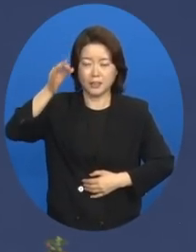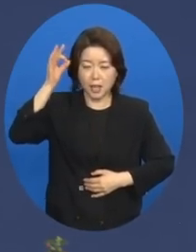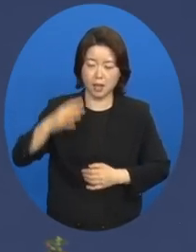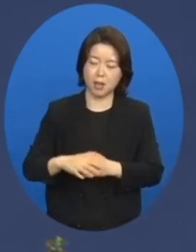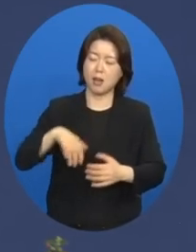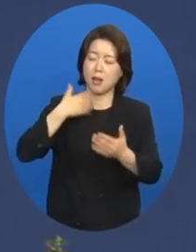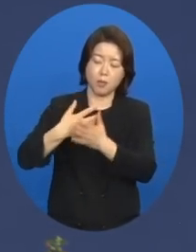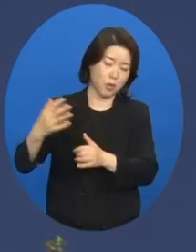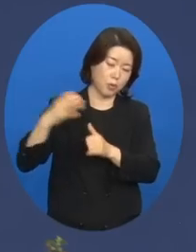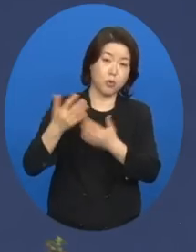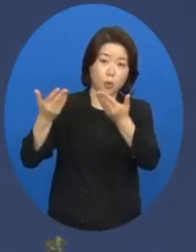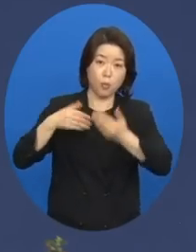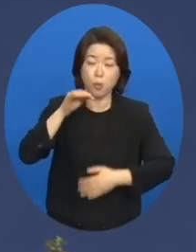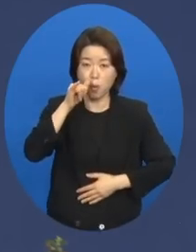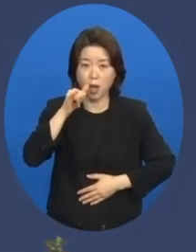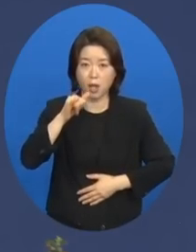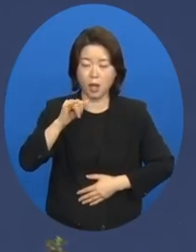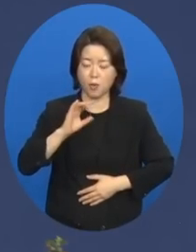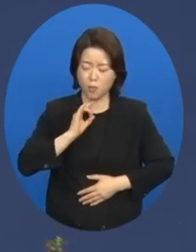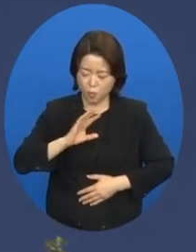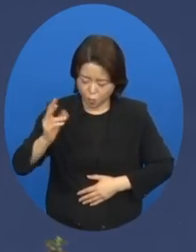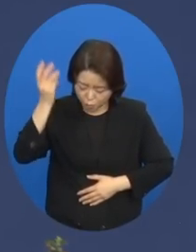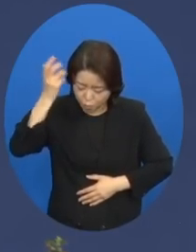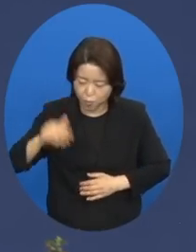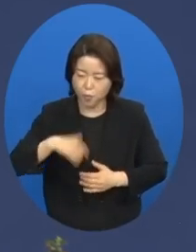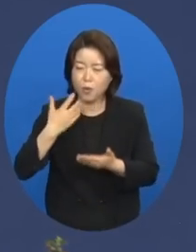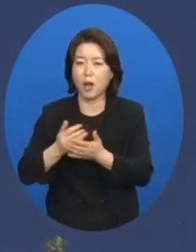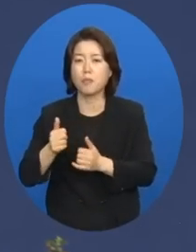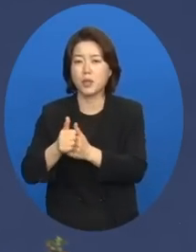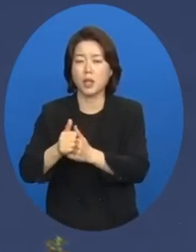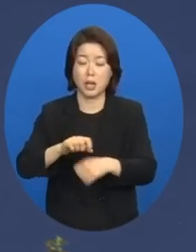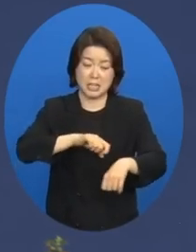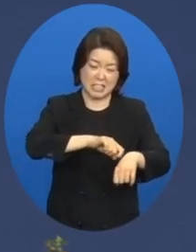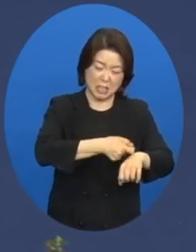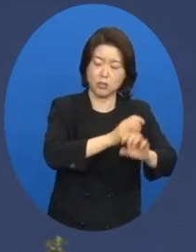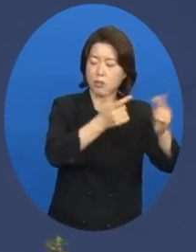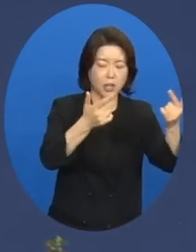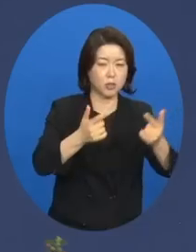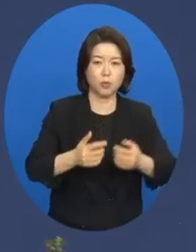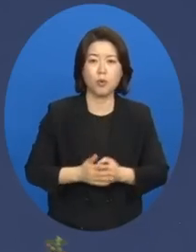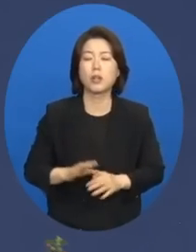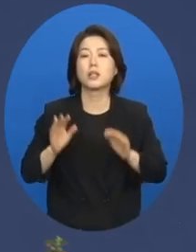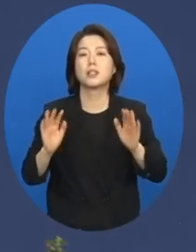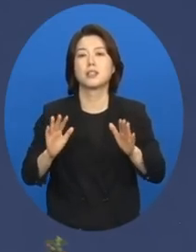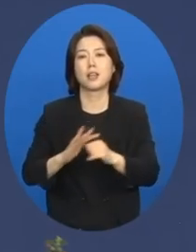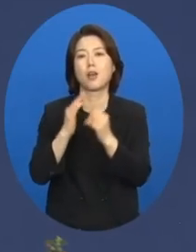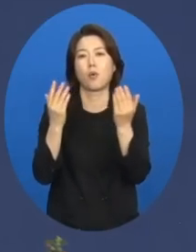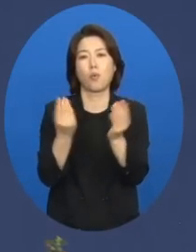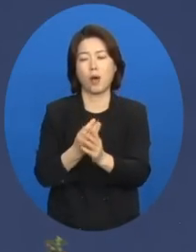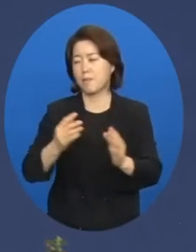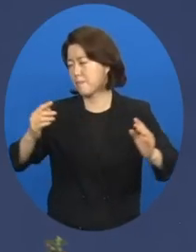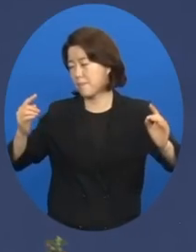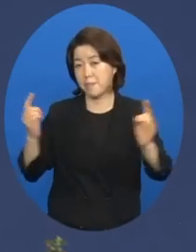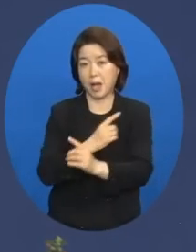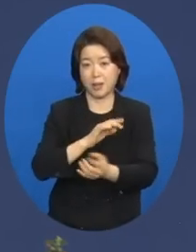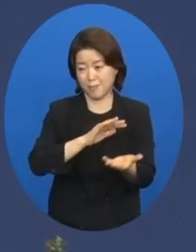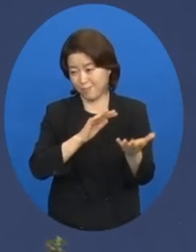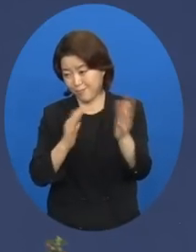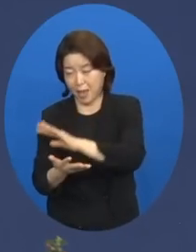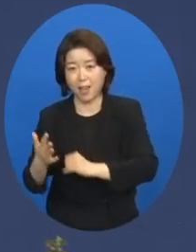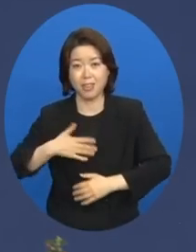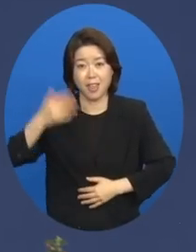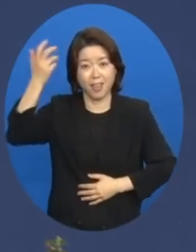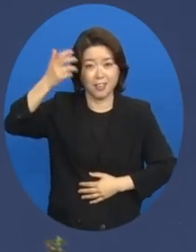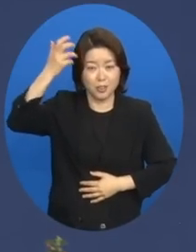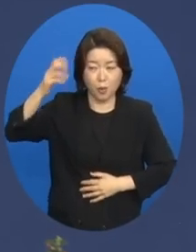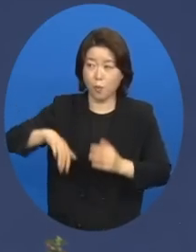책망하셔서 오직 성령의 감동을 따라 억지로 하는 신앙생활 말고 이제는 완전히 달라진 내 영을 감동하시는